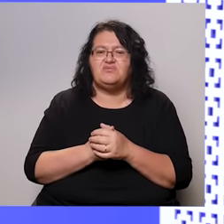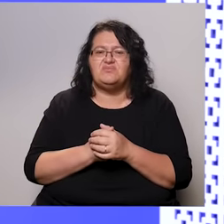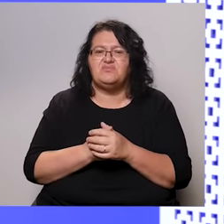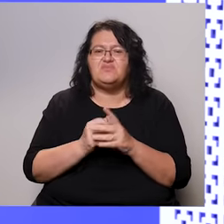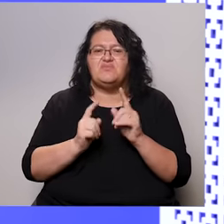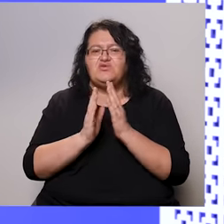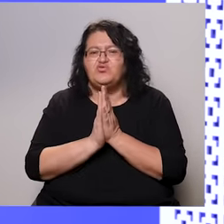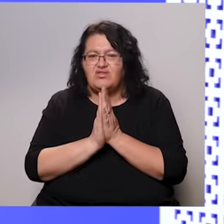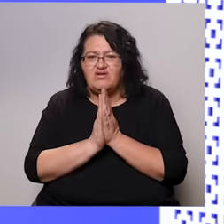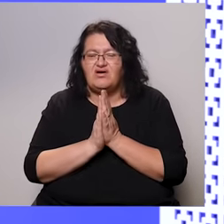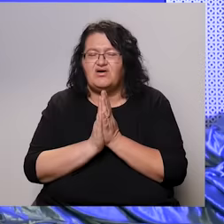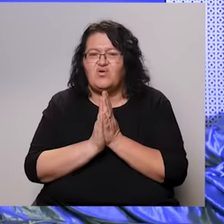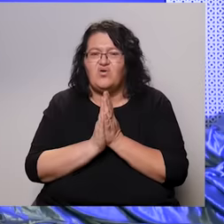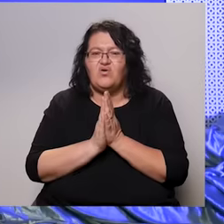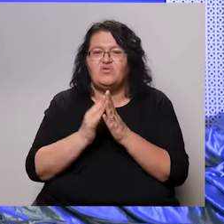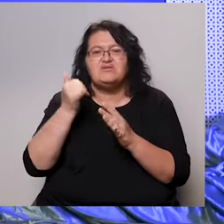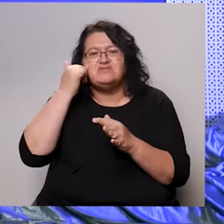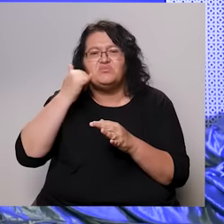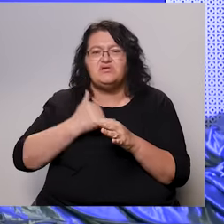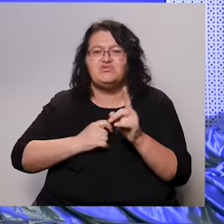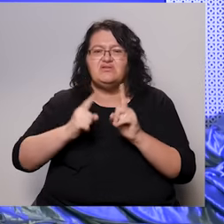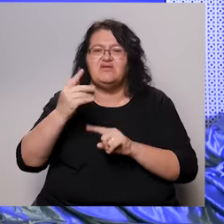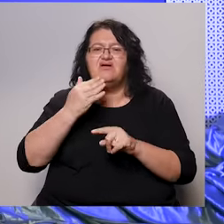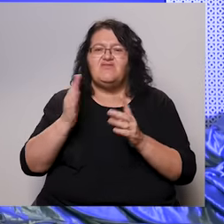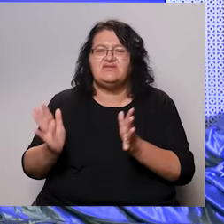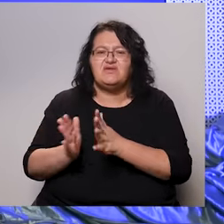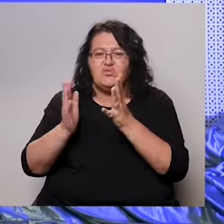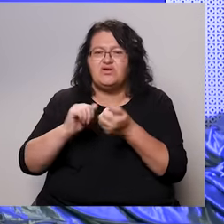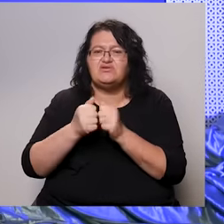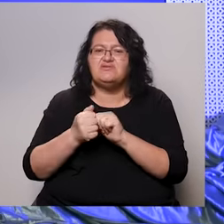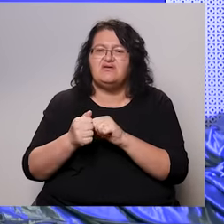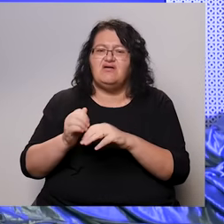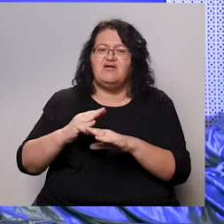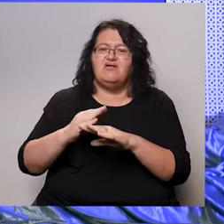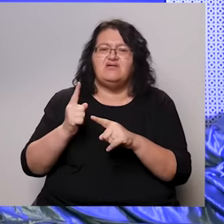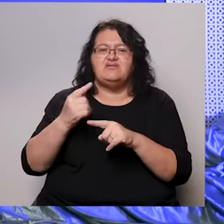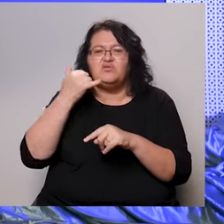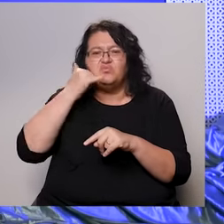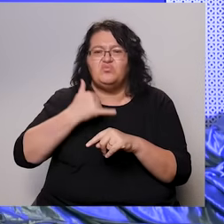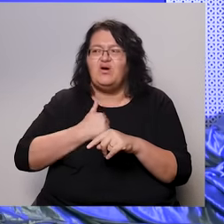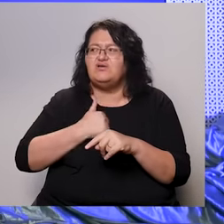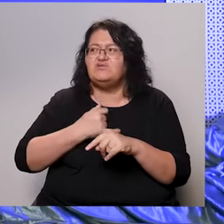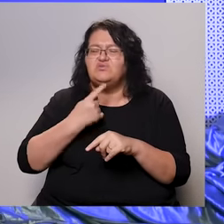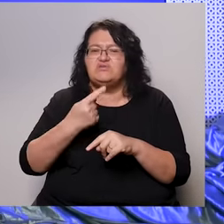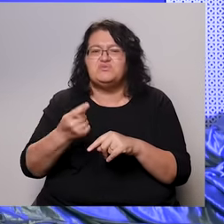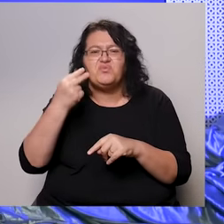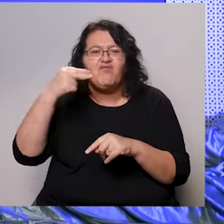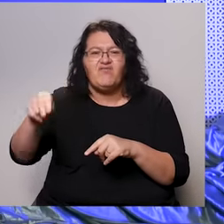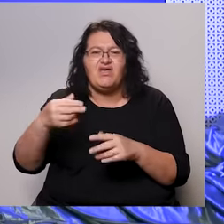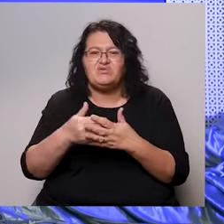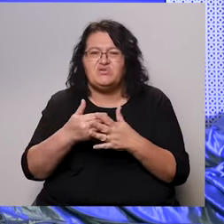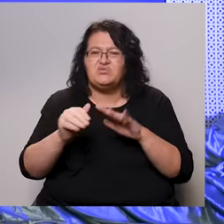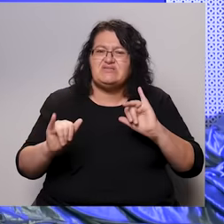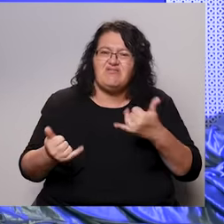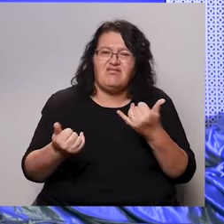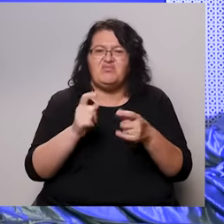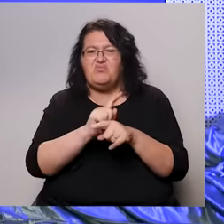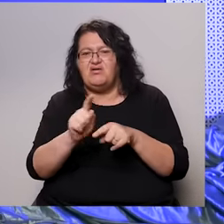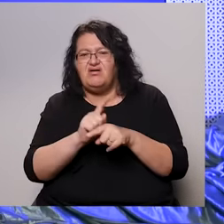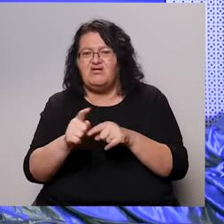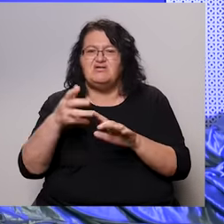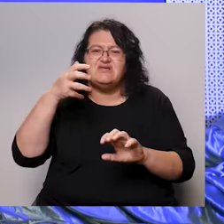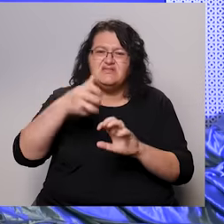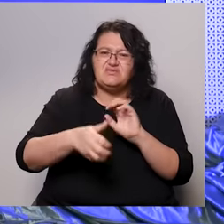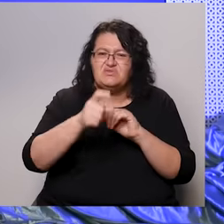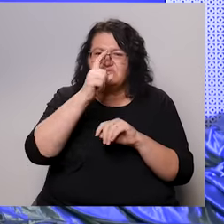Zic, și te rog să mă suni doar dacă vrei să te încurajezi sau să ne încurajăm, să nu mai sun să-mi dai vești că s-a întâmplat aia, că s-a degradat